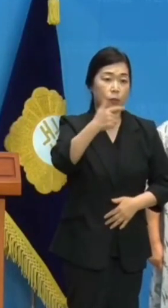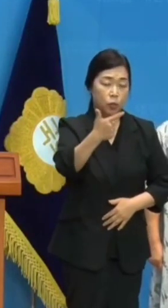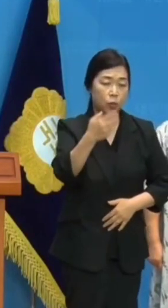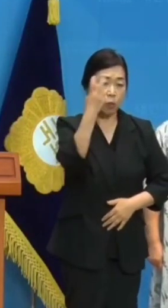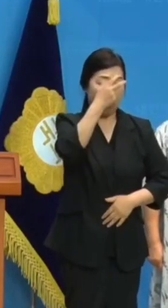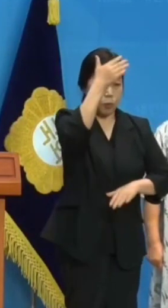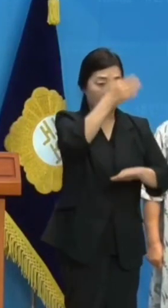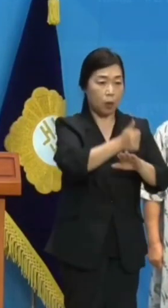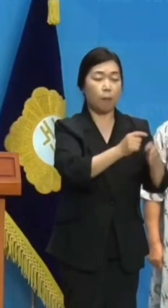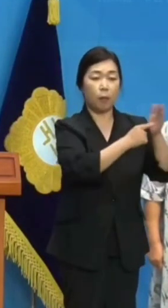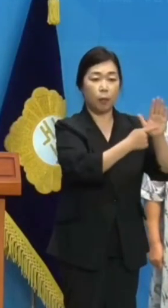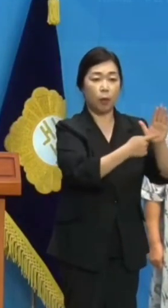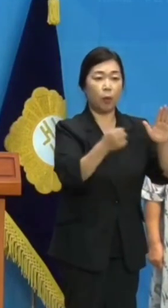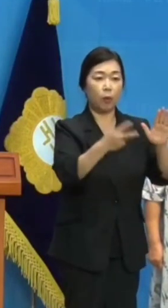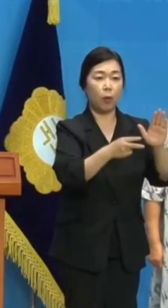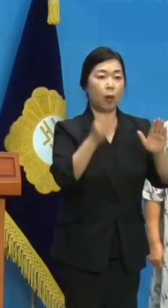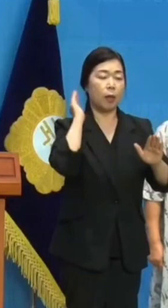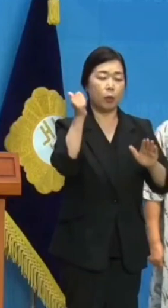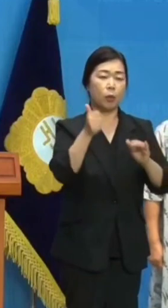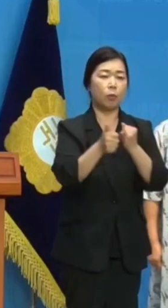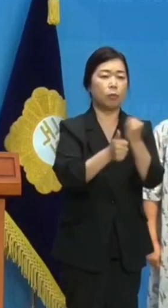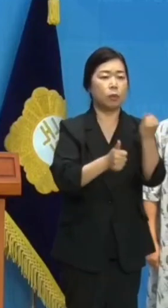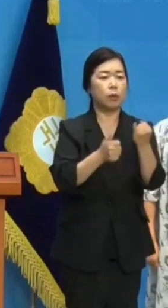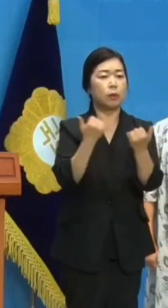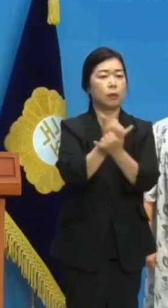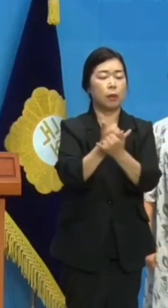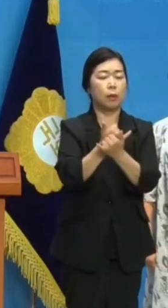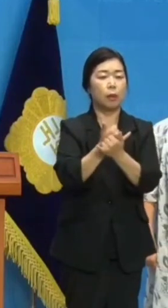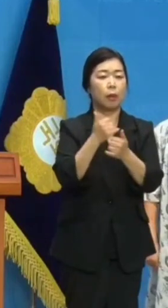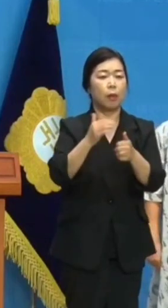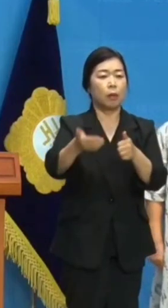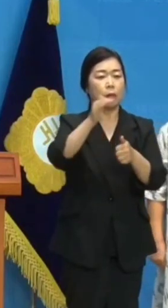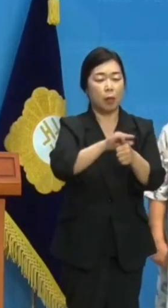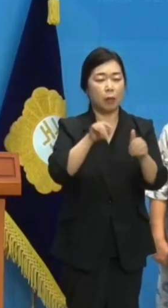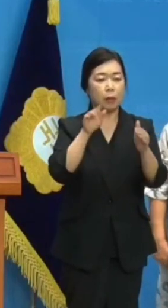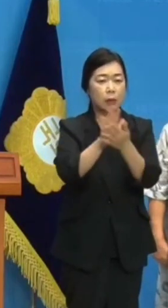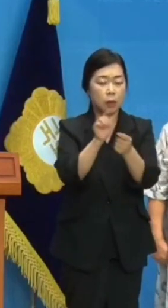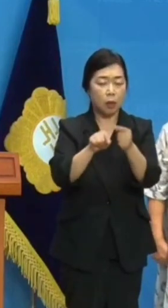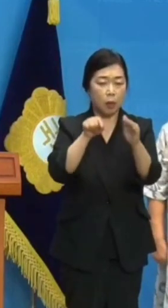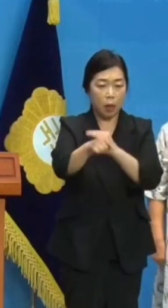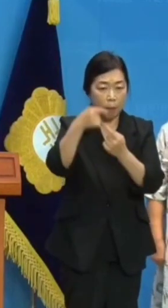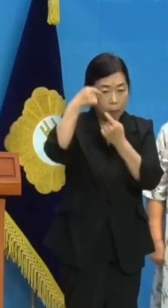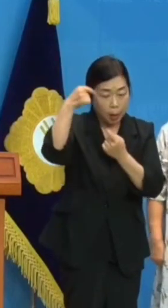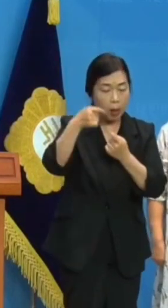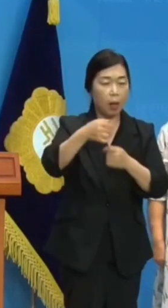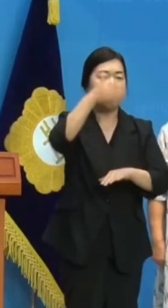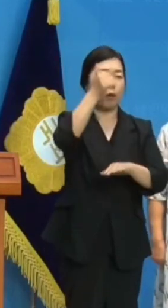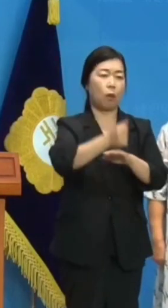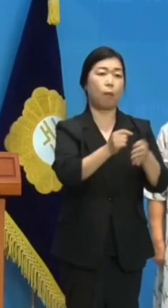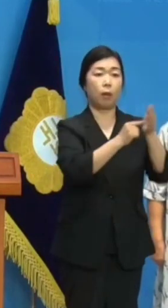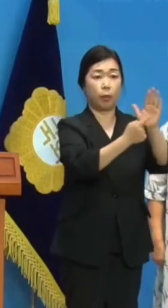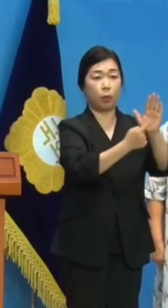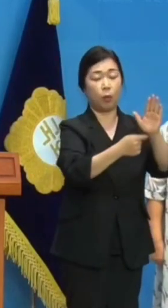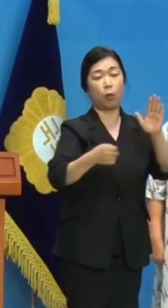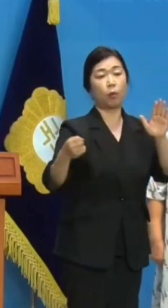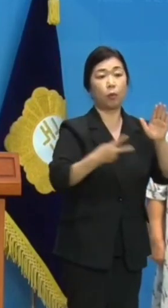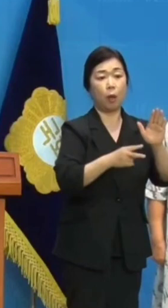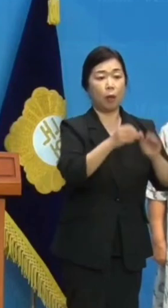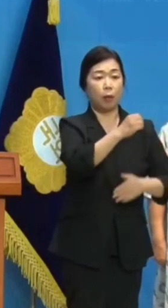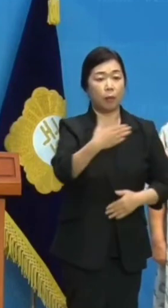그리고 대통령 처가 일가 선상과 조상묘를 직접 방문한 결과 발표 그리고